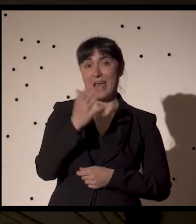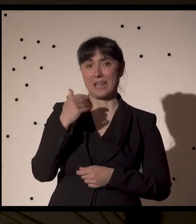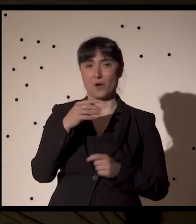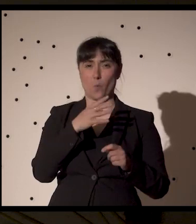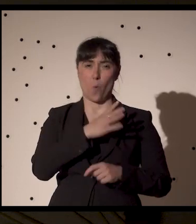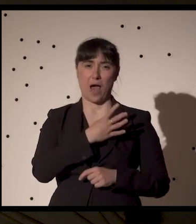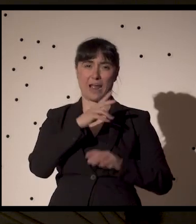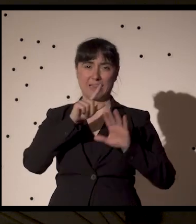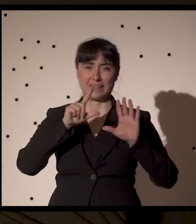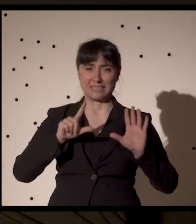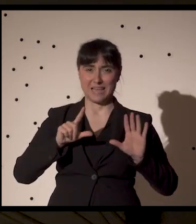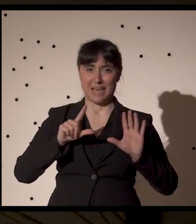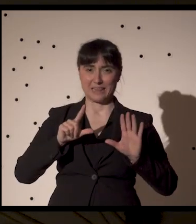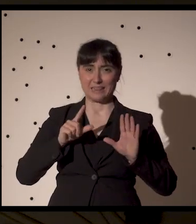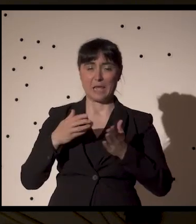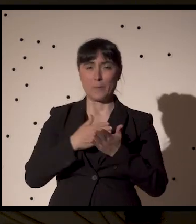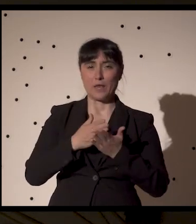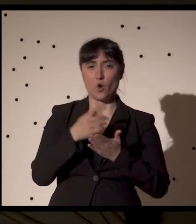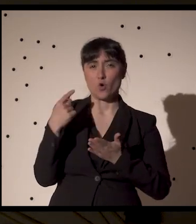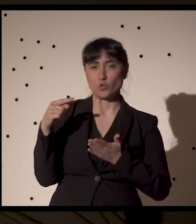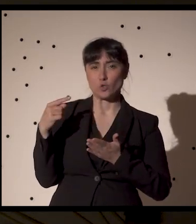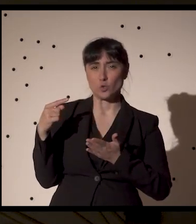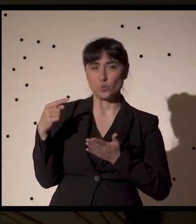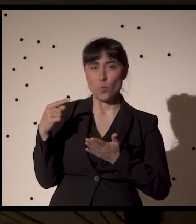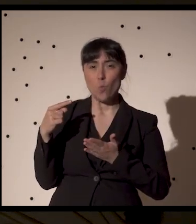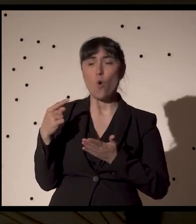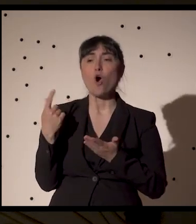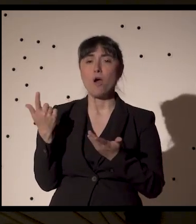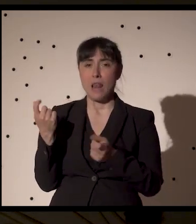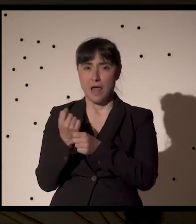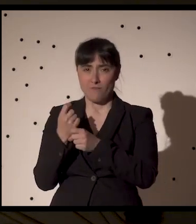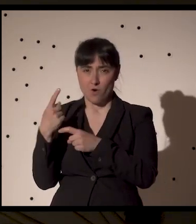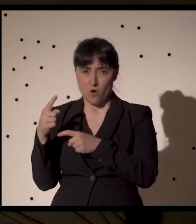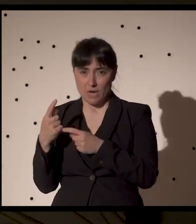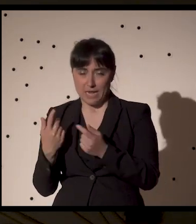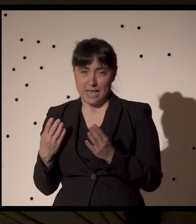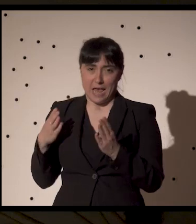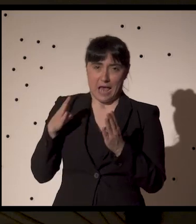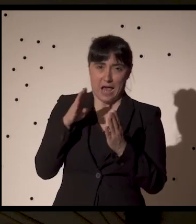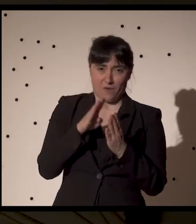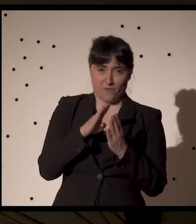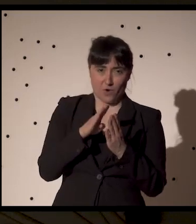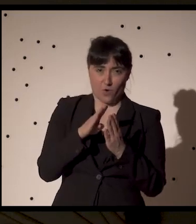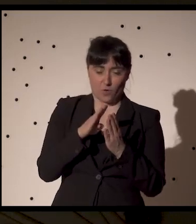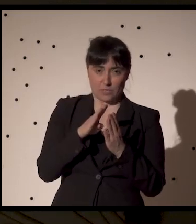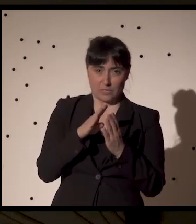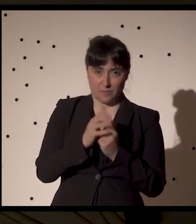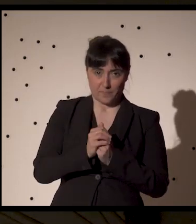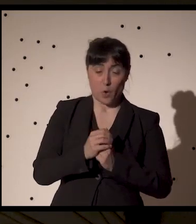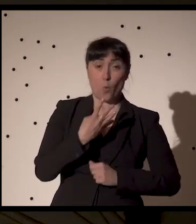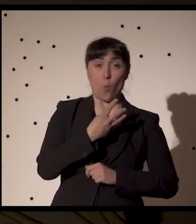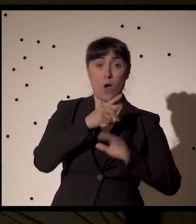col titolo all'albergo dei poveri e nel 72 nel fondo quando era in corso